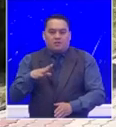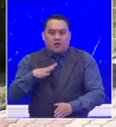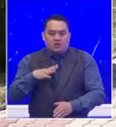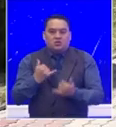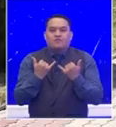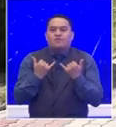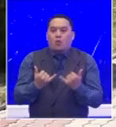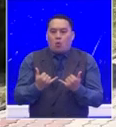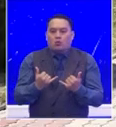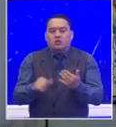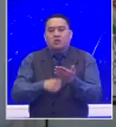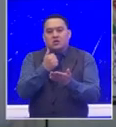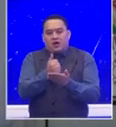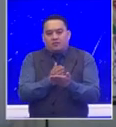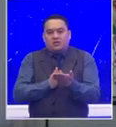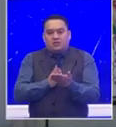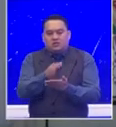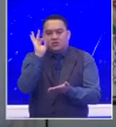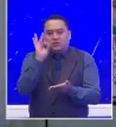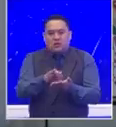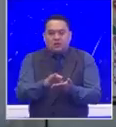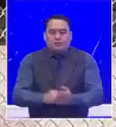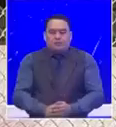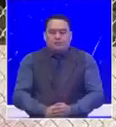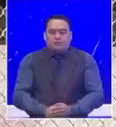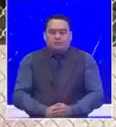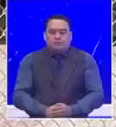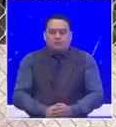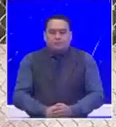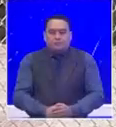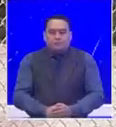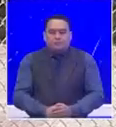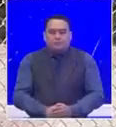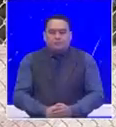на сегодня одна из приоритетных задач для всех педагогов страны.